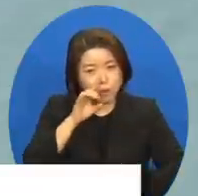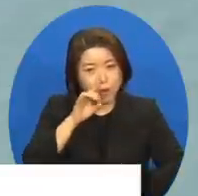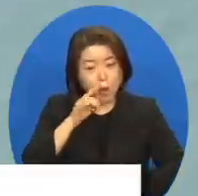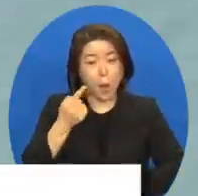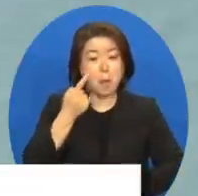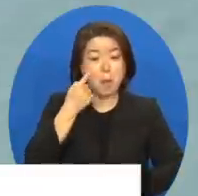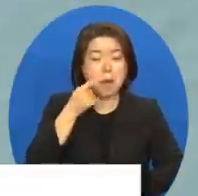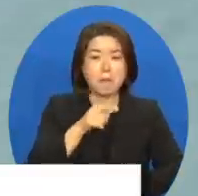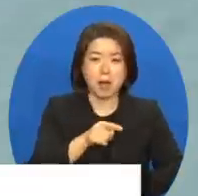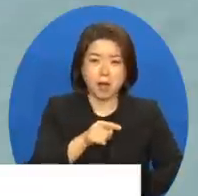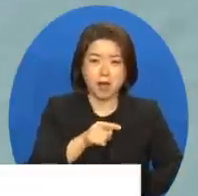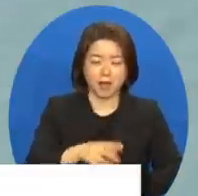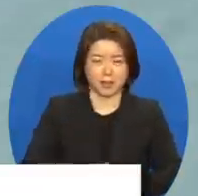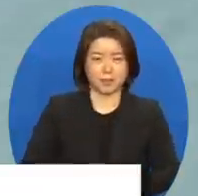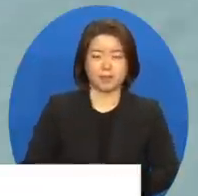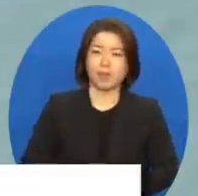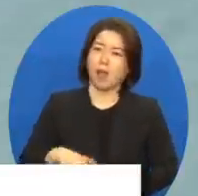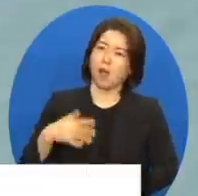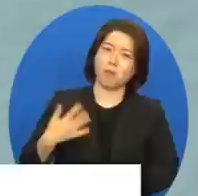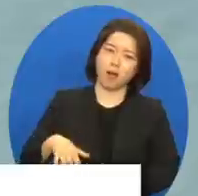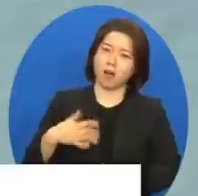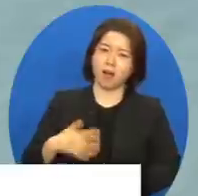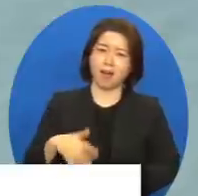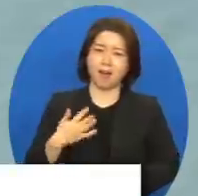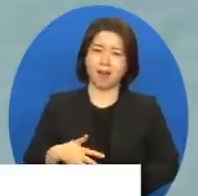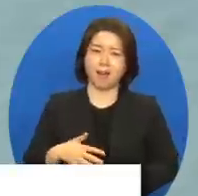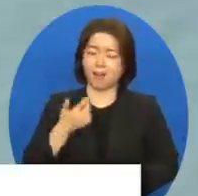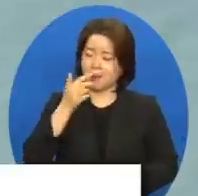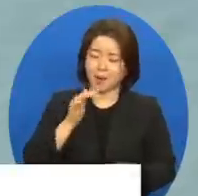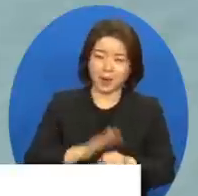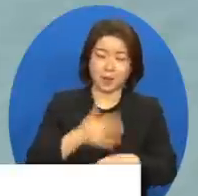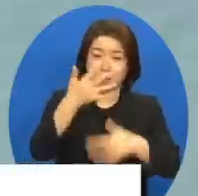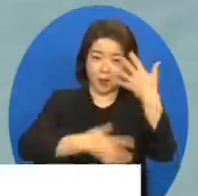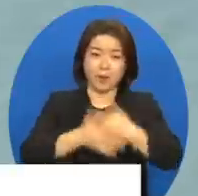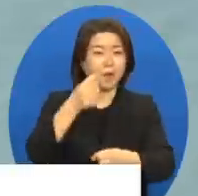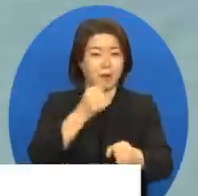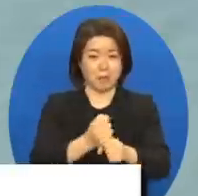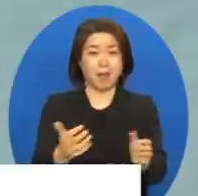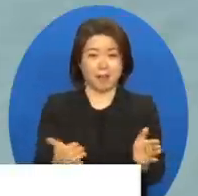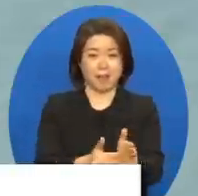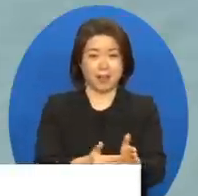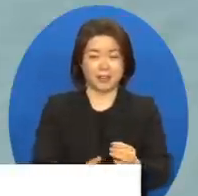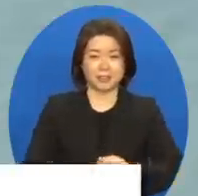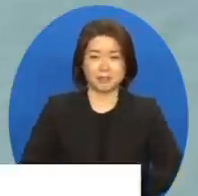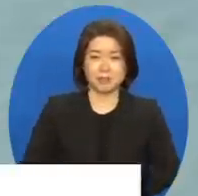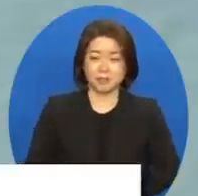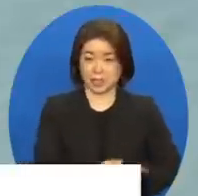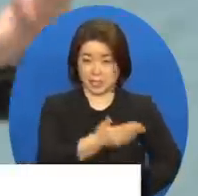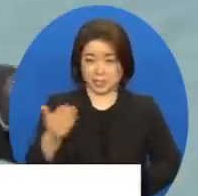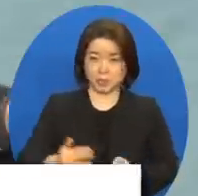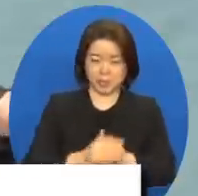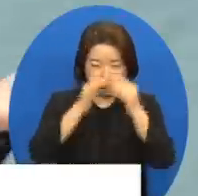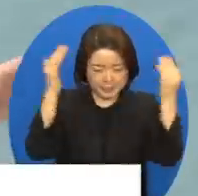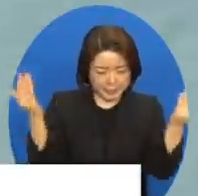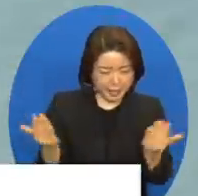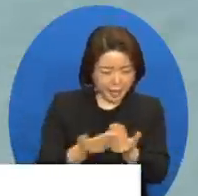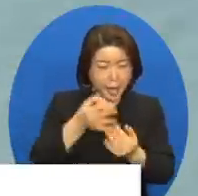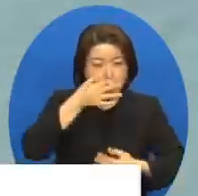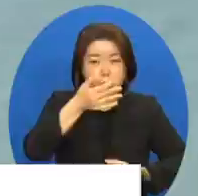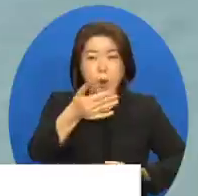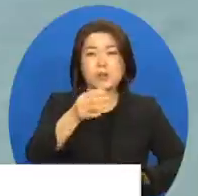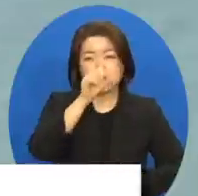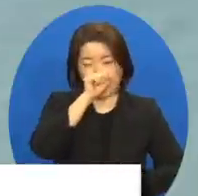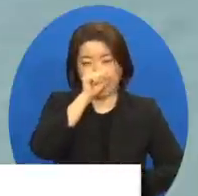제가 보았더니, 야, 정말 기가 막힌 영상들을 만드셨어요. 여러분에게 다 보여드릴 수 있으면